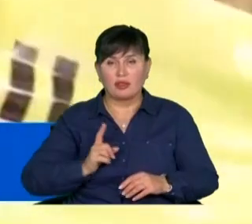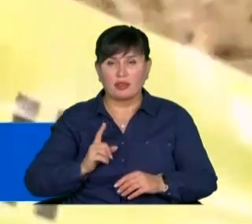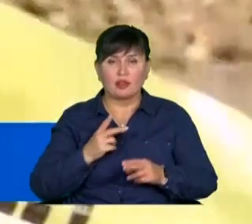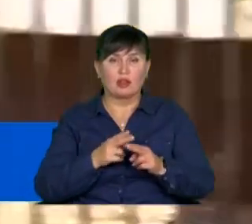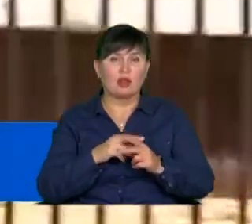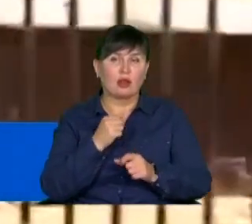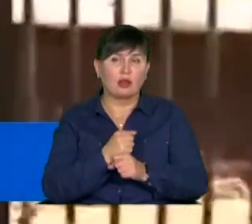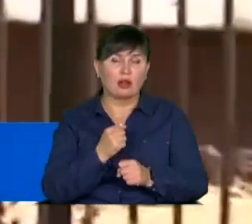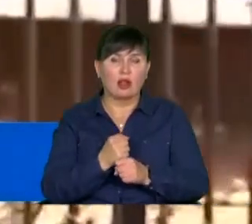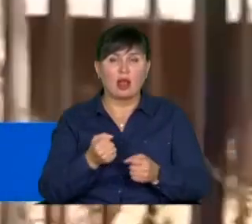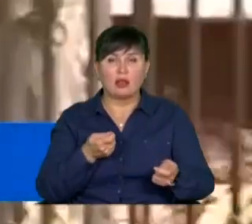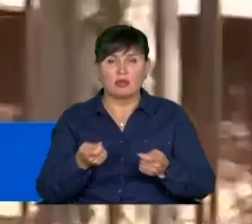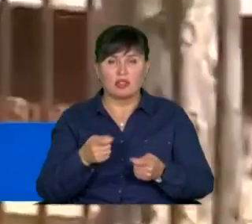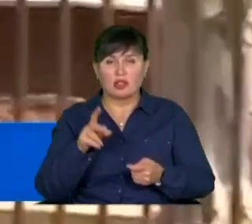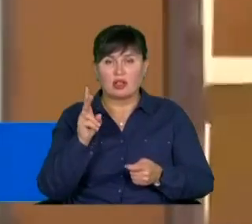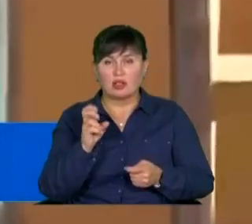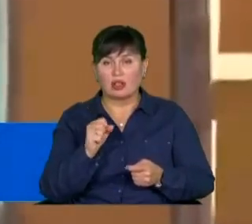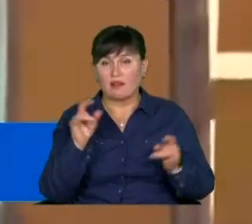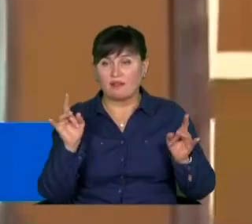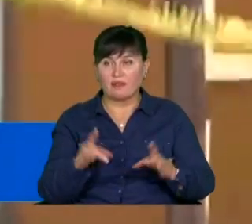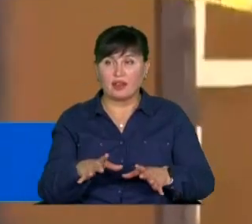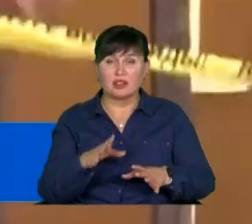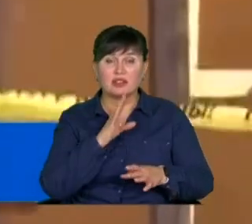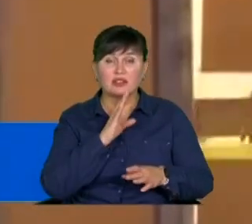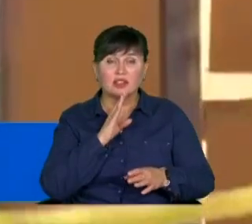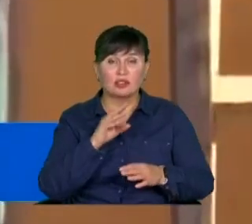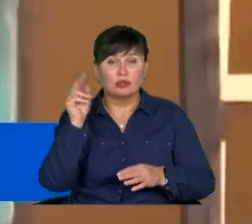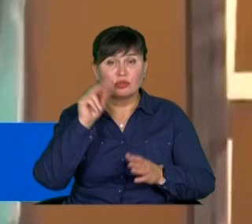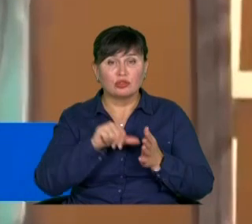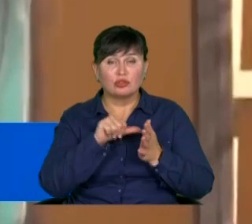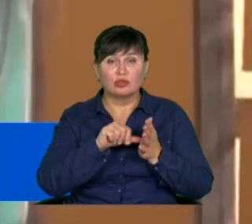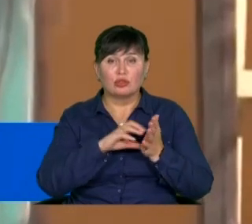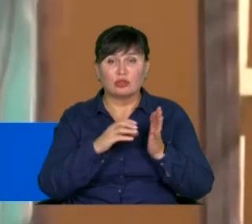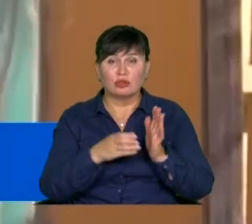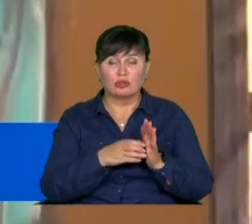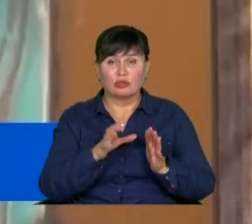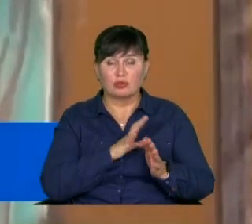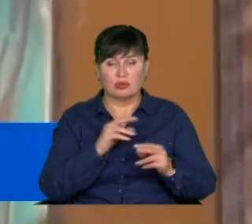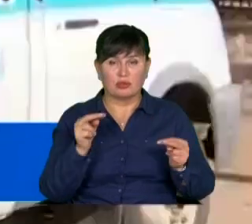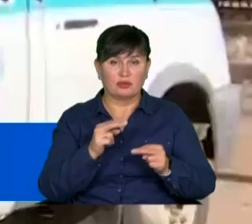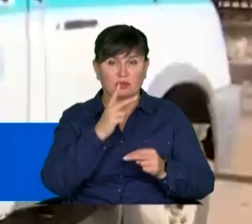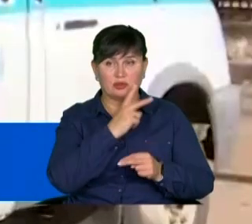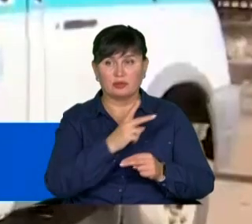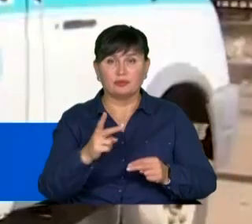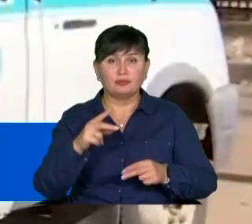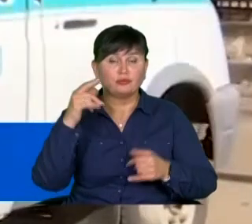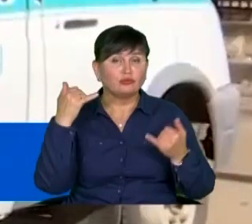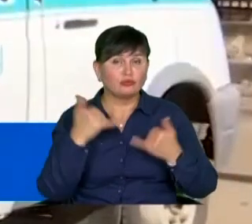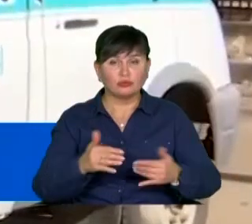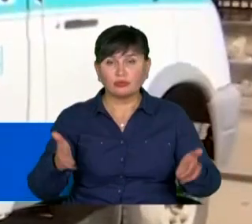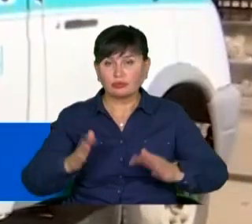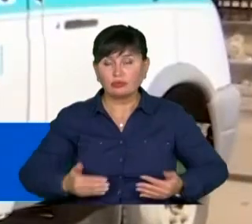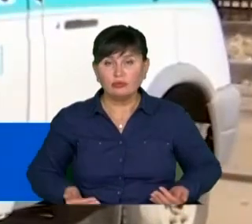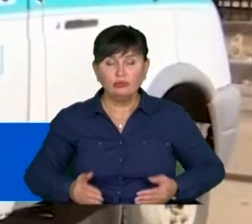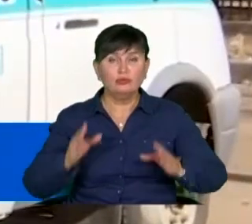которая работала администратором кафе. В тот роковой день девочка, учащаяся 6 класса, стала невольным свидетелем резни. Она чудом осталась жива